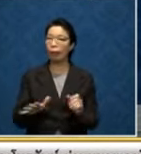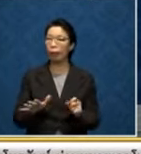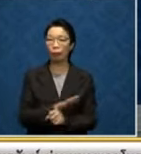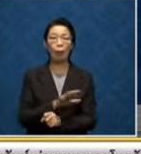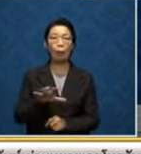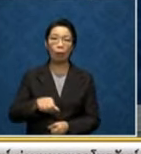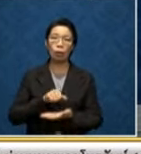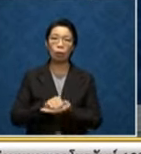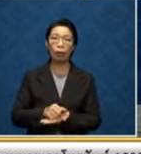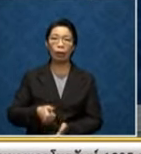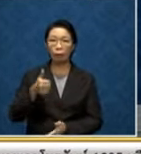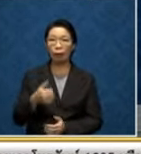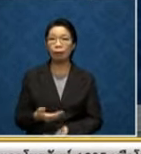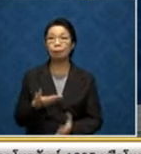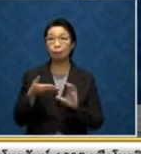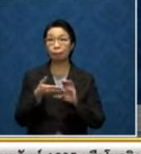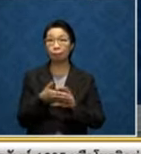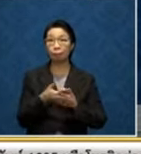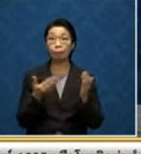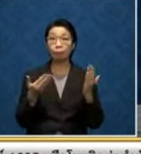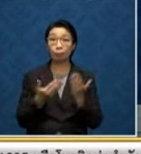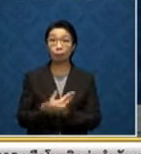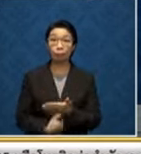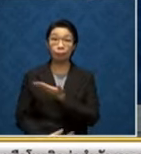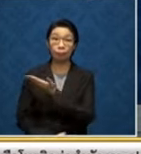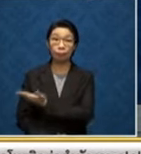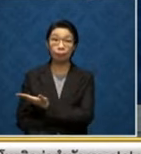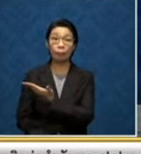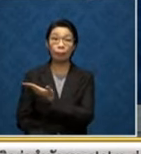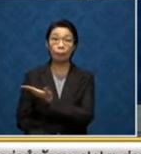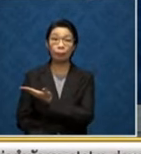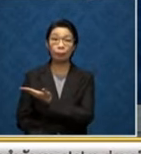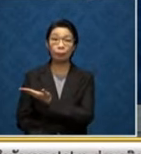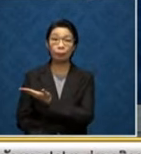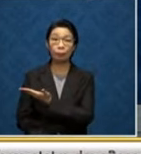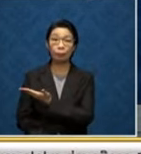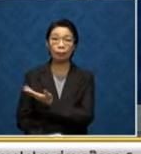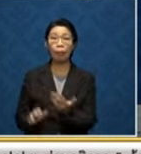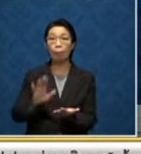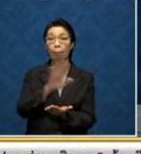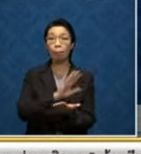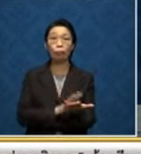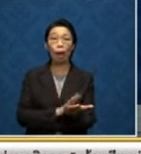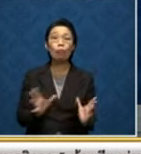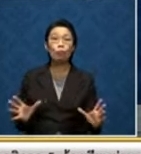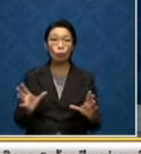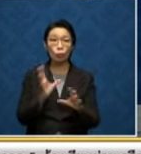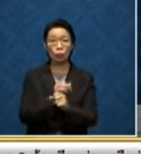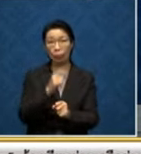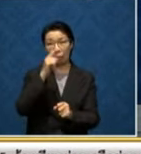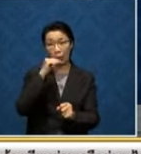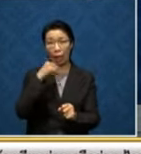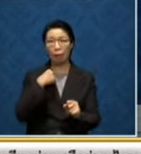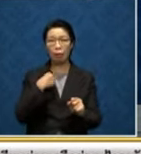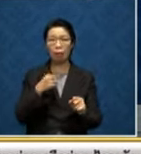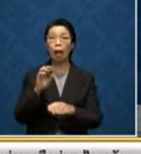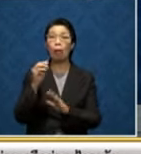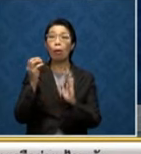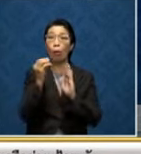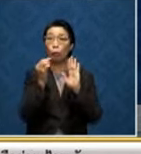สไลด์ต่อไปครับนี่คือภาพรวมของประเทศเรานะครับท่านจะเห็นช่องโหว่นะครับที่ไม่มีสีม่วง